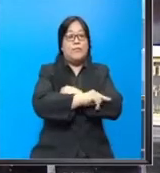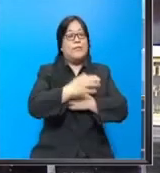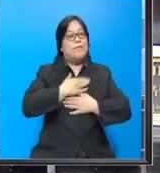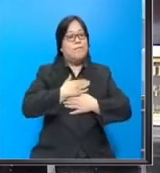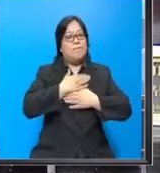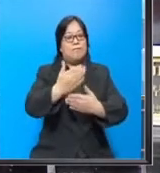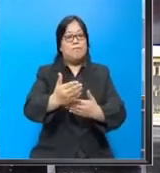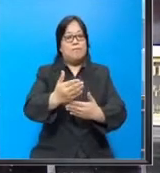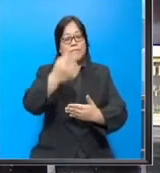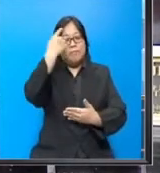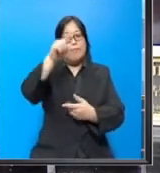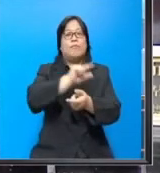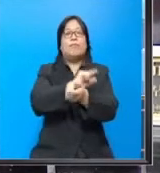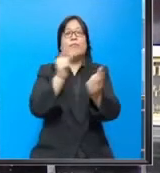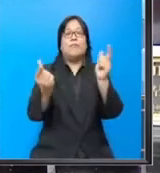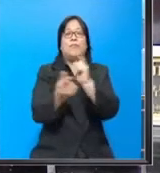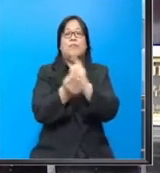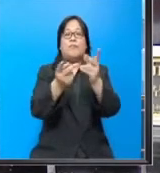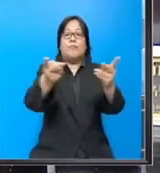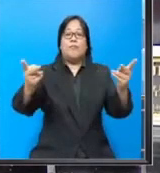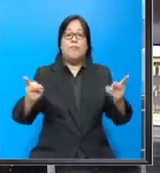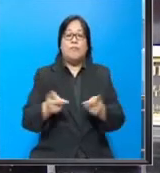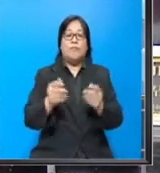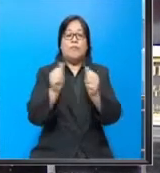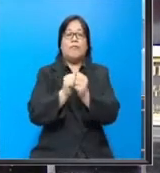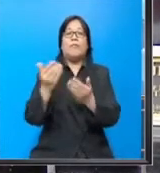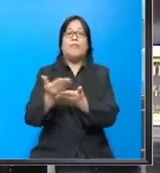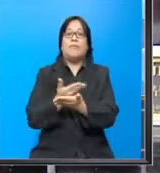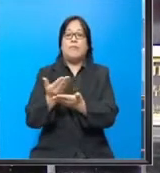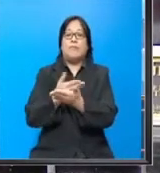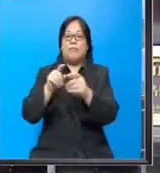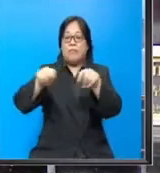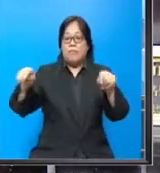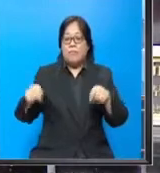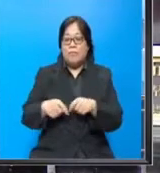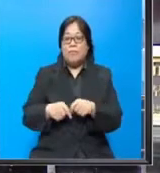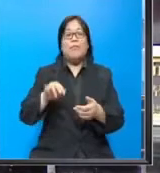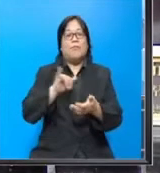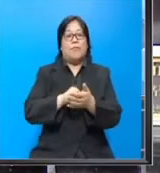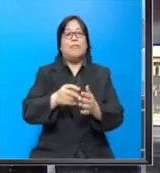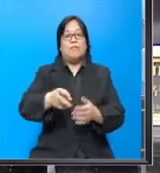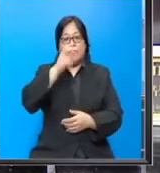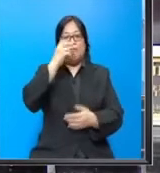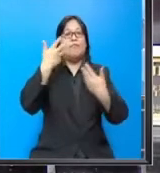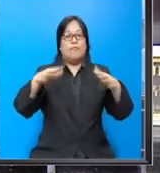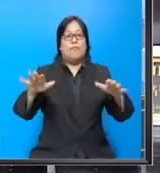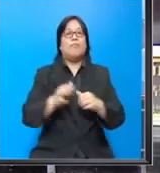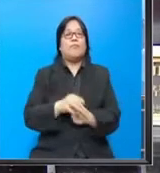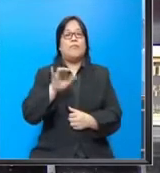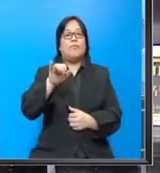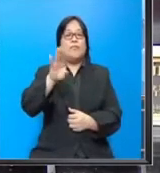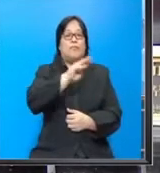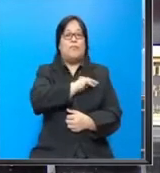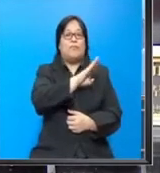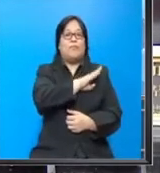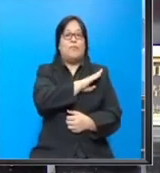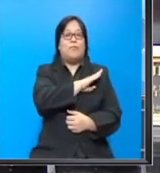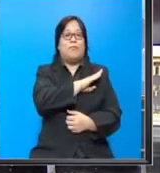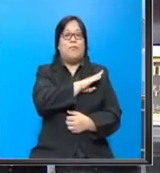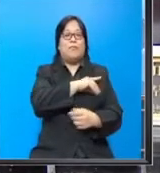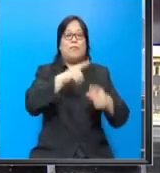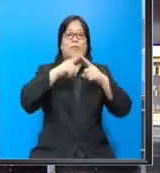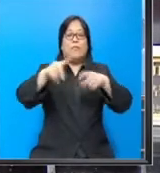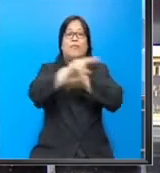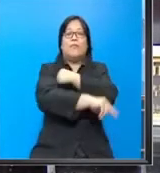commited untuk menggantikan kuasa itu dengan kawasan baru yagnik menegaskan yang telah pun dibawa oleh-oleh yo mati besar